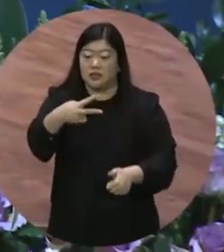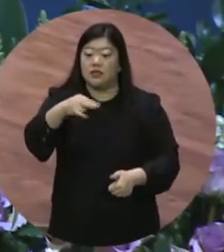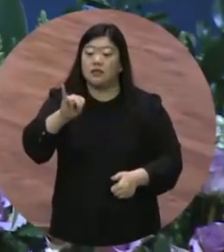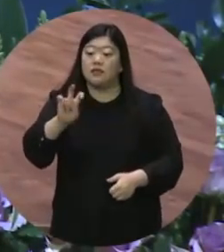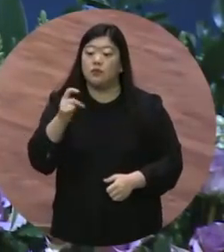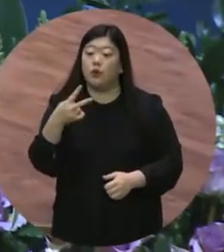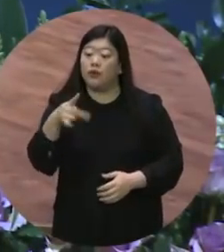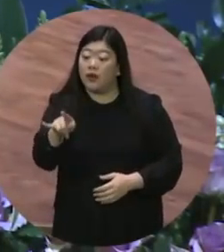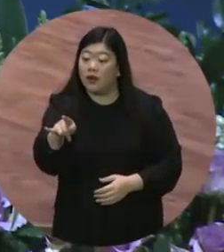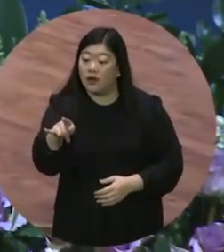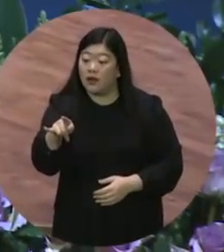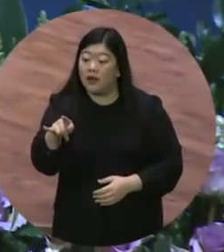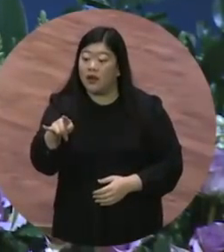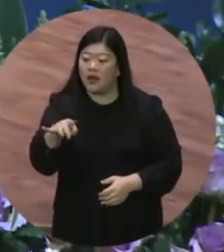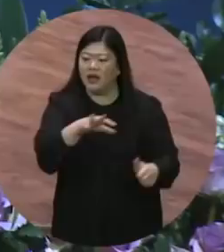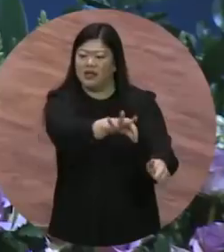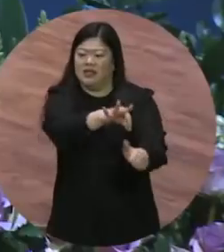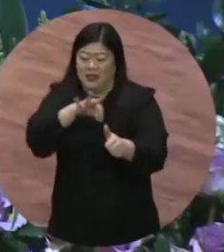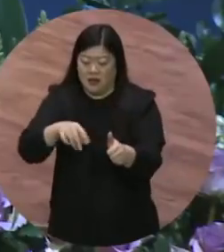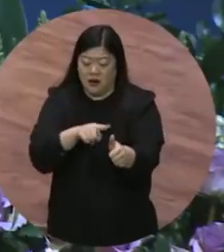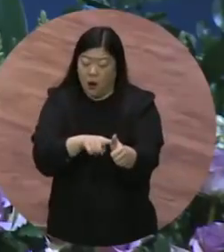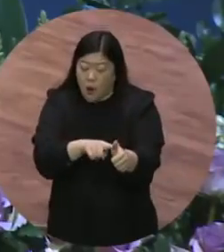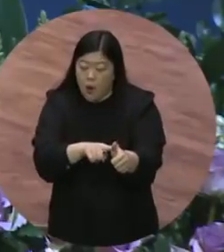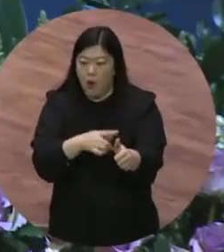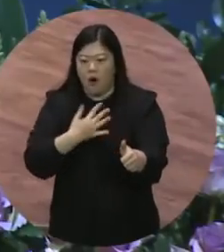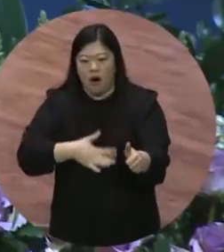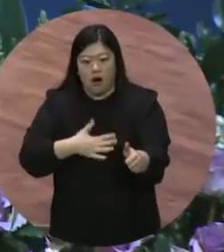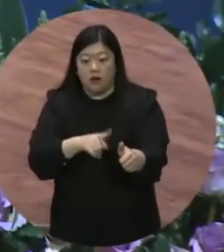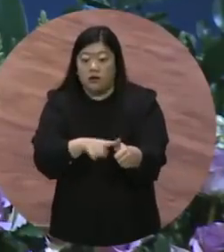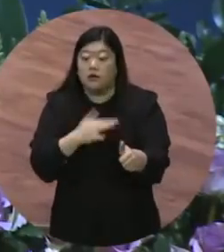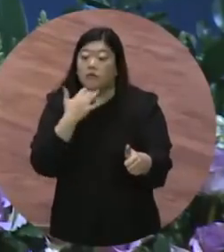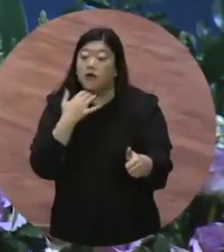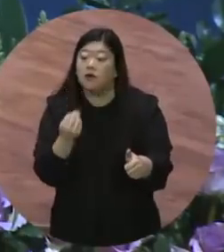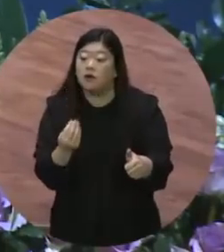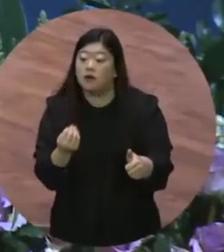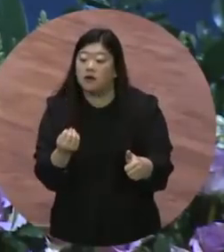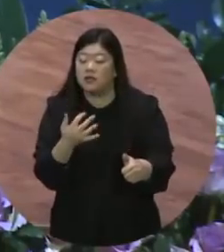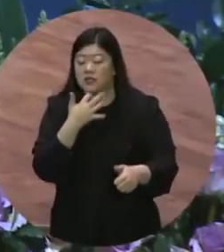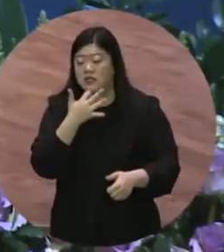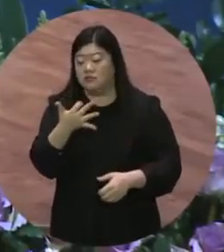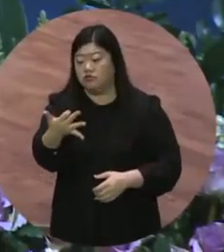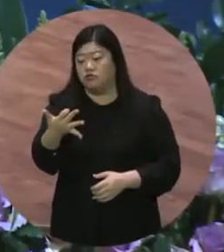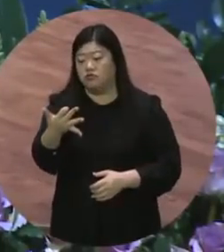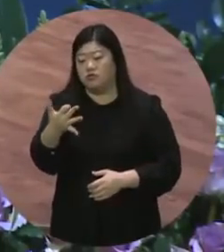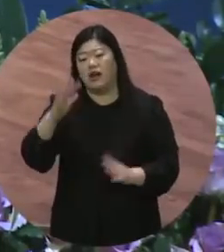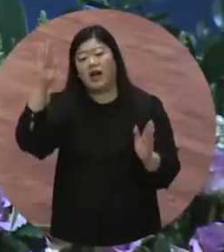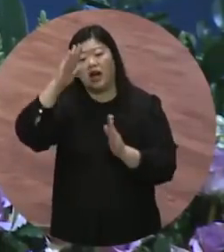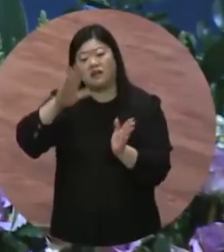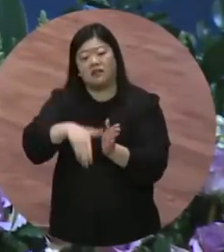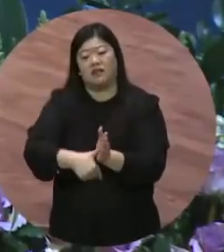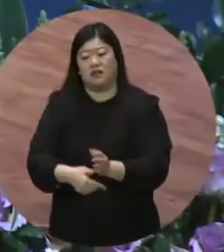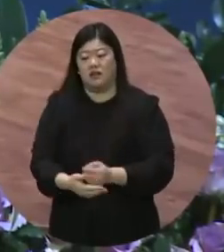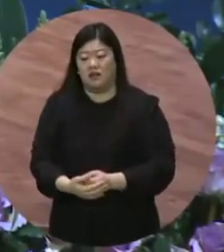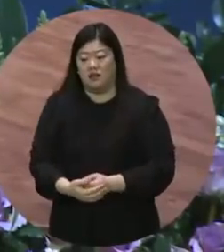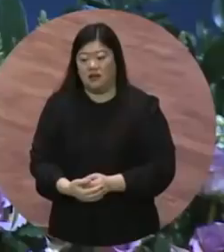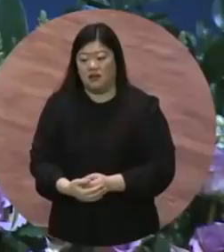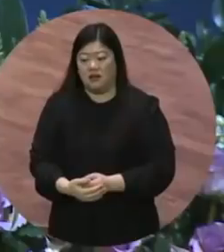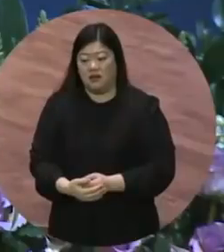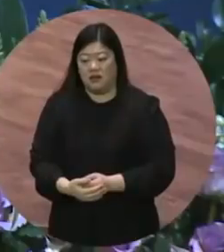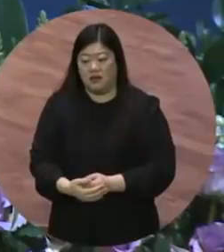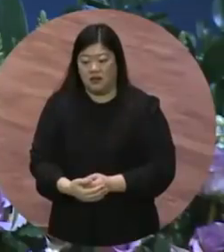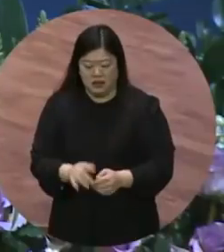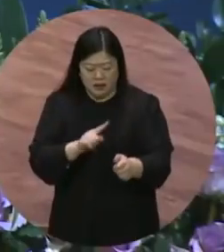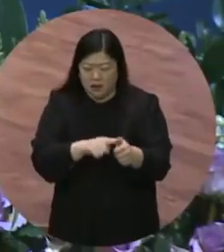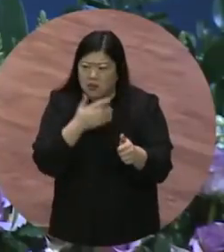기껏해야 19세에서 20세밖에 안 됩니다. 복음 받은 지 4년밖에 안 돼요. 그 어머니가 어떻게